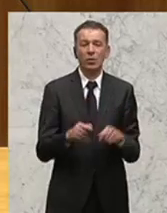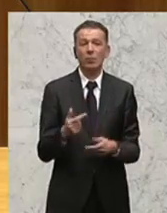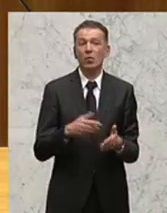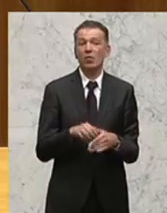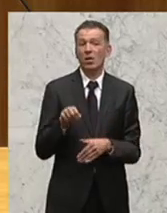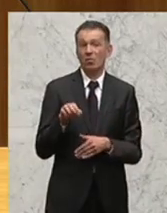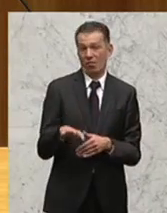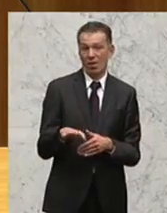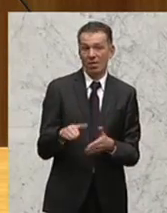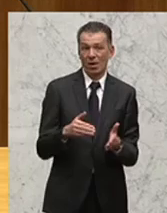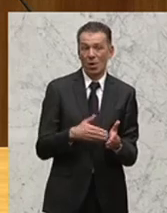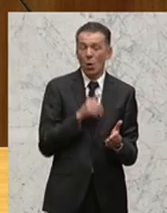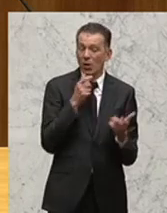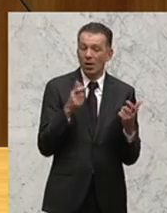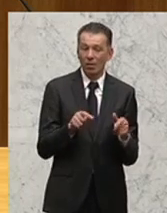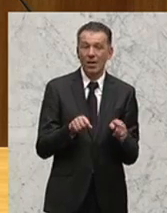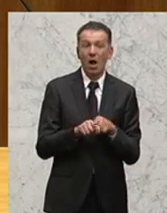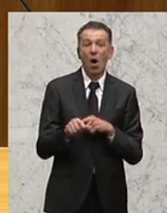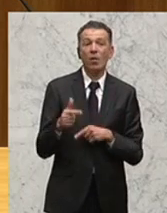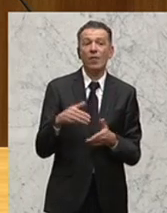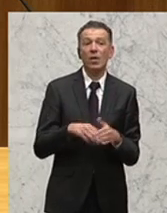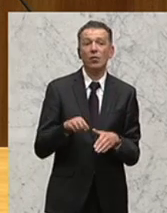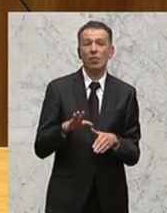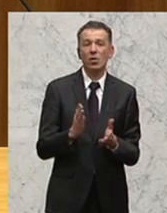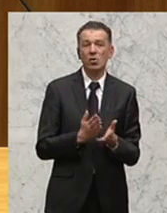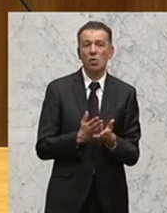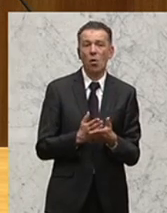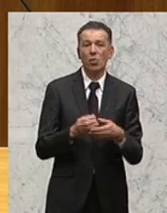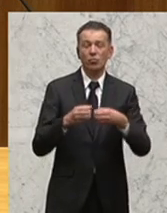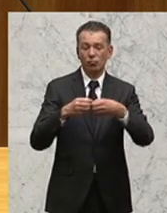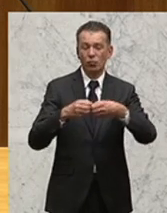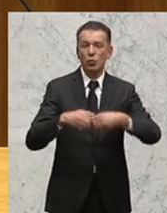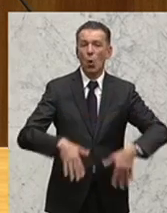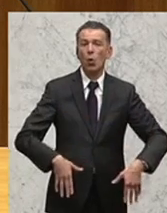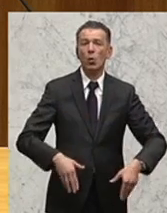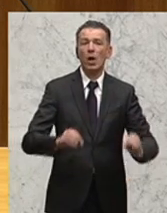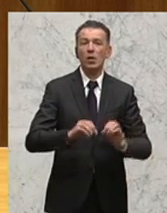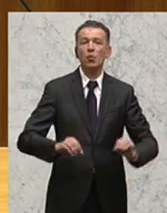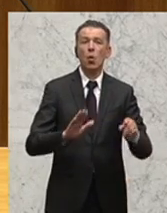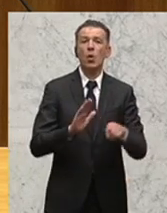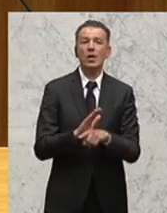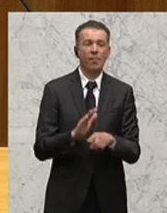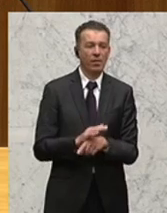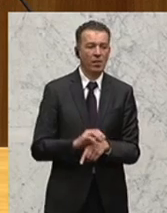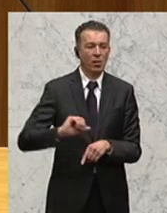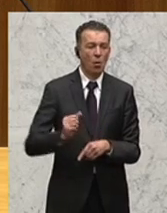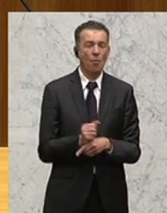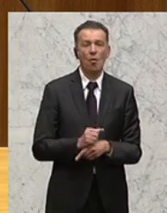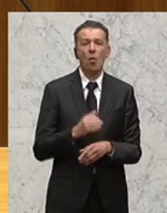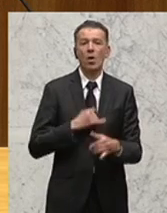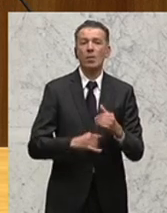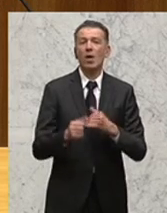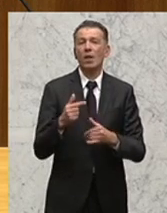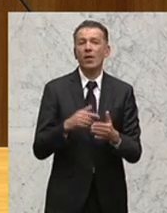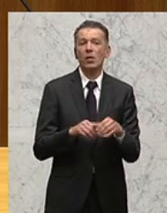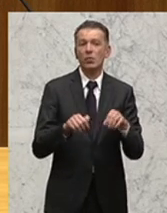wir selbst für das Jahr 2014 bereits ein strukturelles Nulldefizit erreicht haben, obwohl wir das erst im Jahr 2016